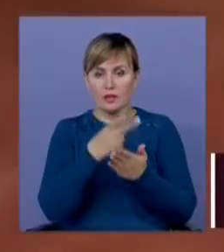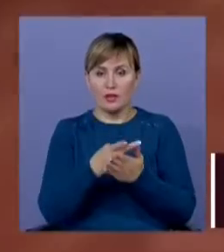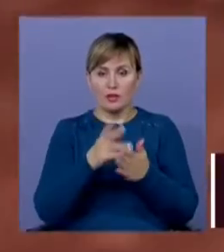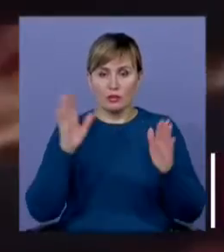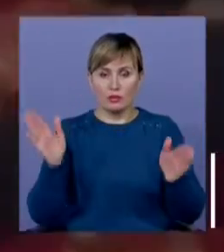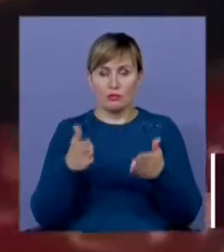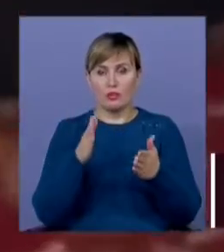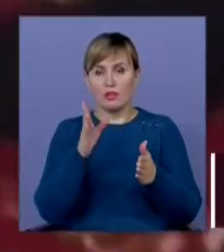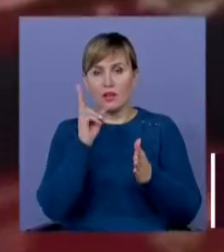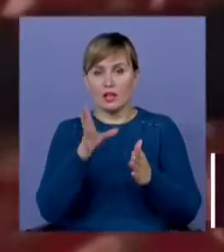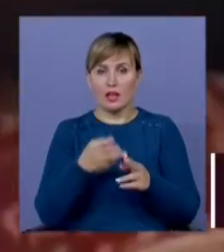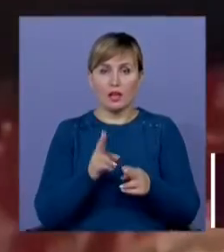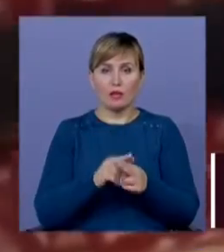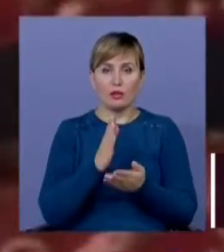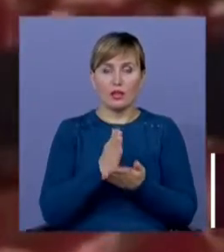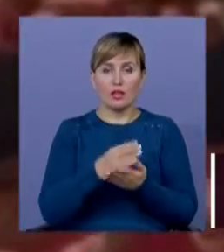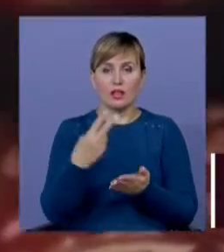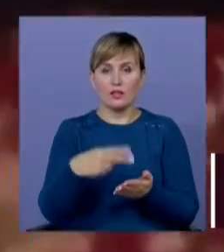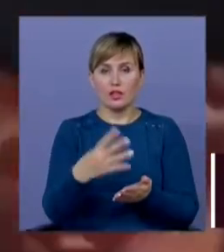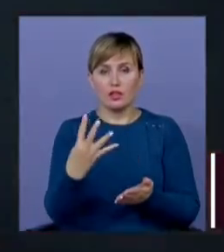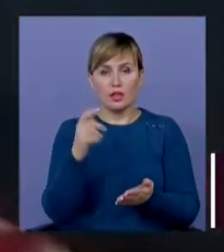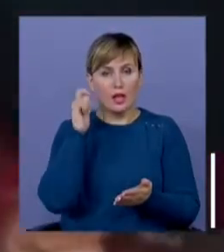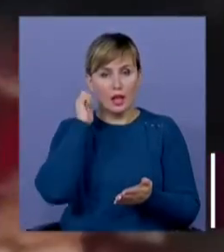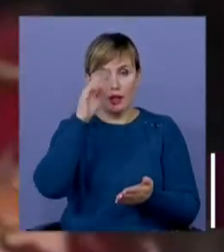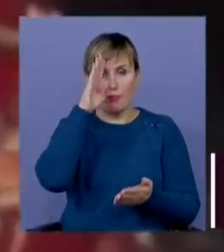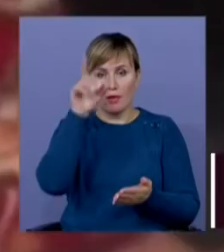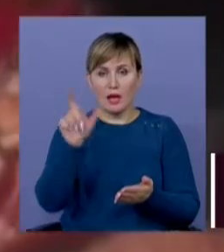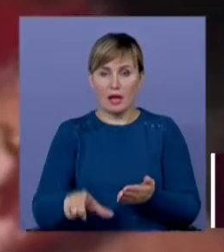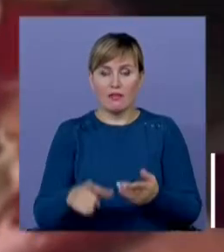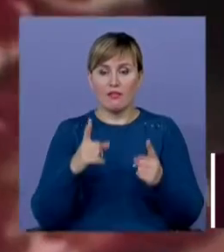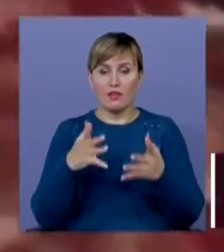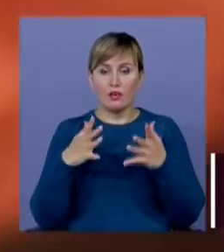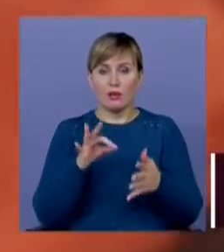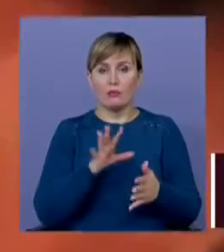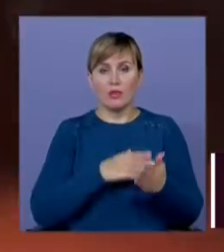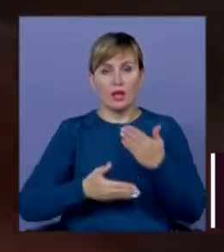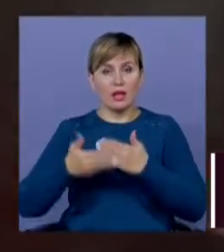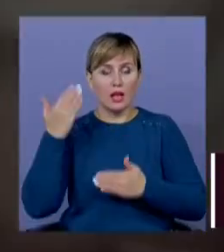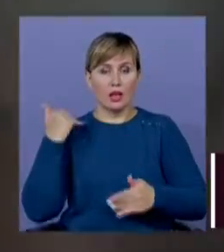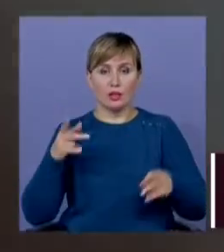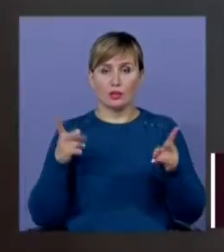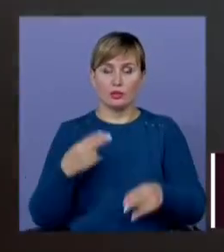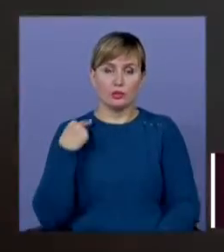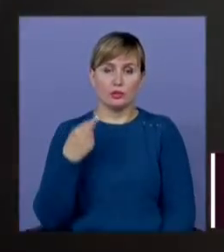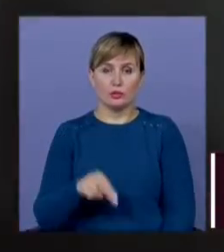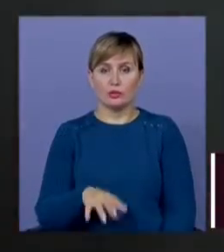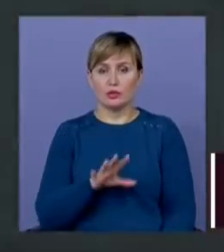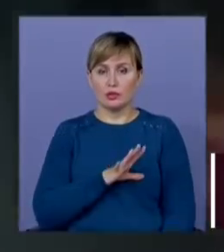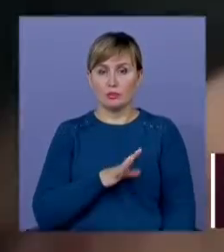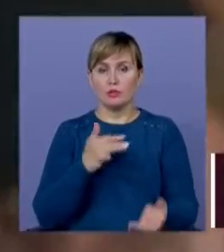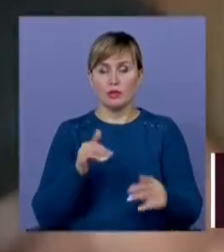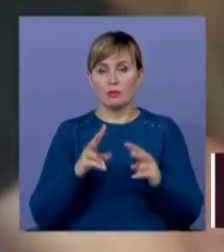штурм квартиры, в которой находился 24-летний парень. Выяснилось, что он был ранее судим. По факту проводится